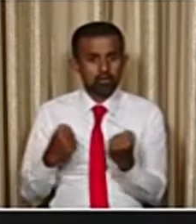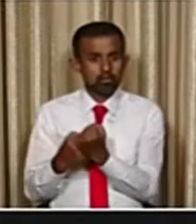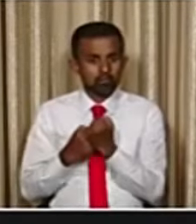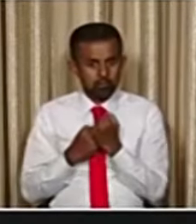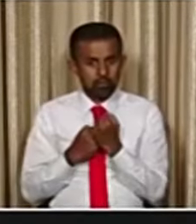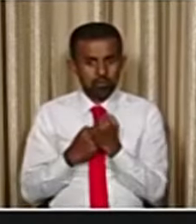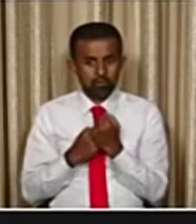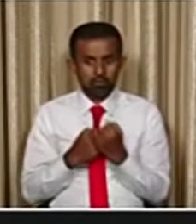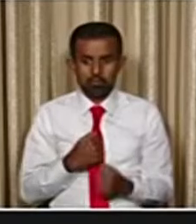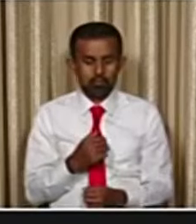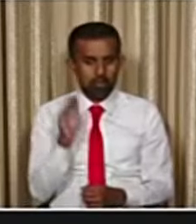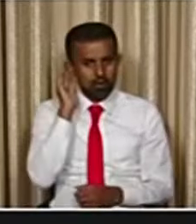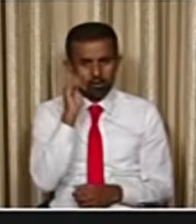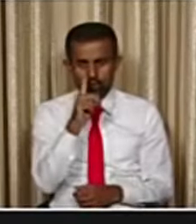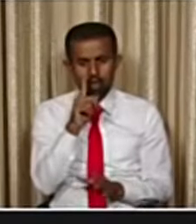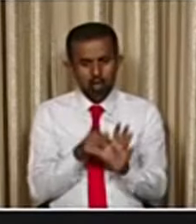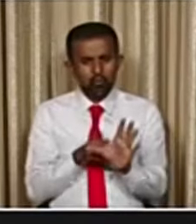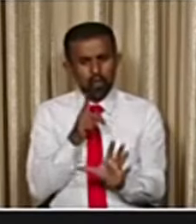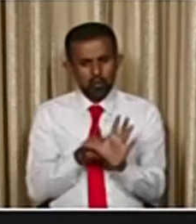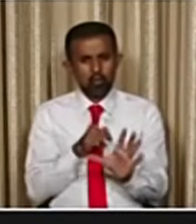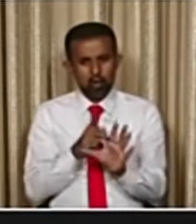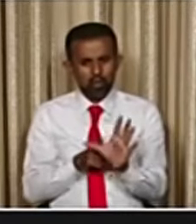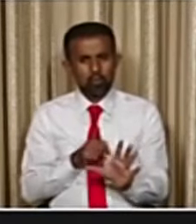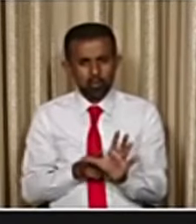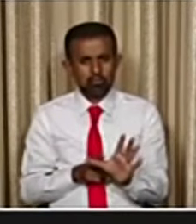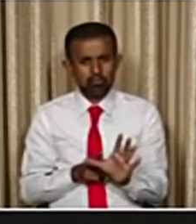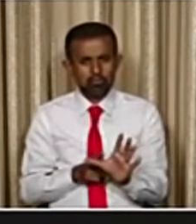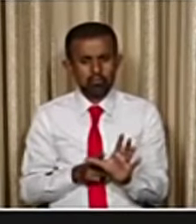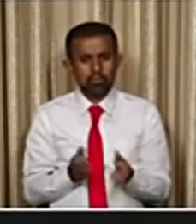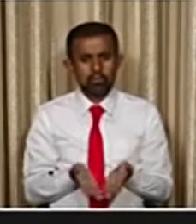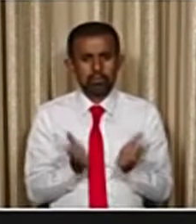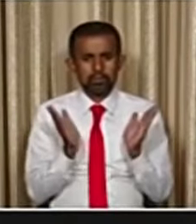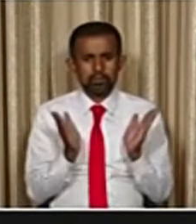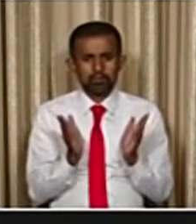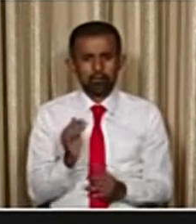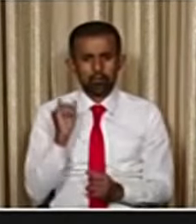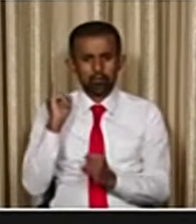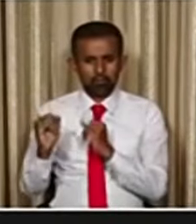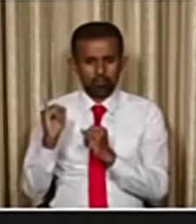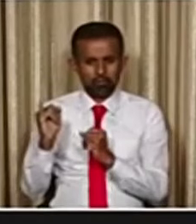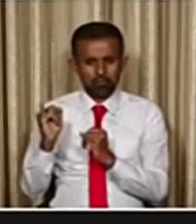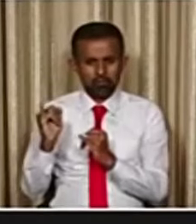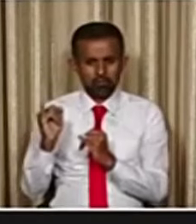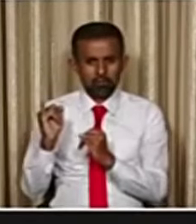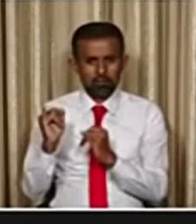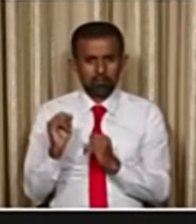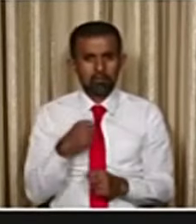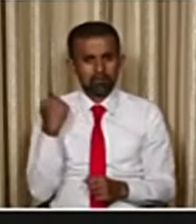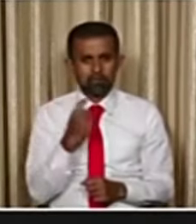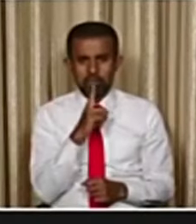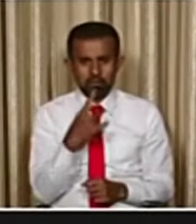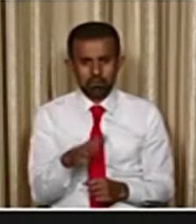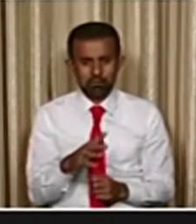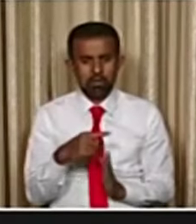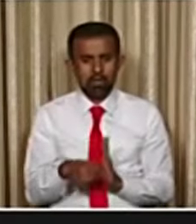අනුග්‍රහකත්වයෙන් කියලා. මම අහන්නේ එක දෙයයි. අවුරුදු වරණාවක් තිස්සේ ඉන්දියානු ව්‍යාප්තවාදයේ සම්බන්ධයෙන් කරුණු කාරණා දේශනා කරලා